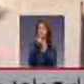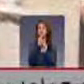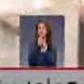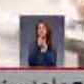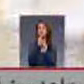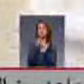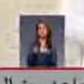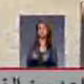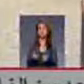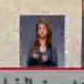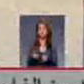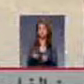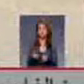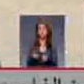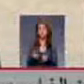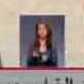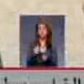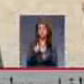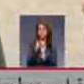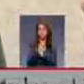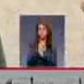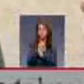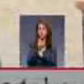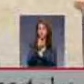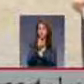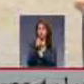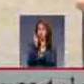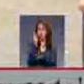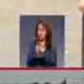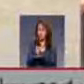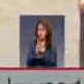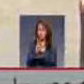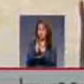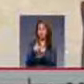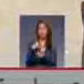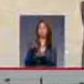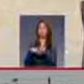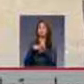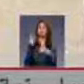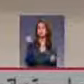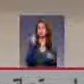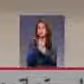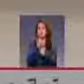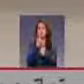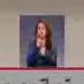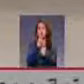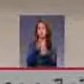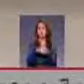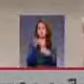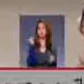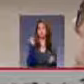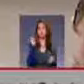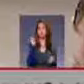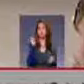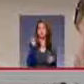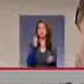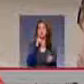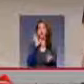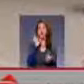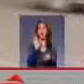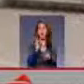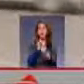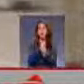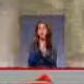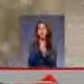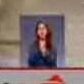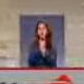مش شغلتي، بس انا بقول ايه مؤقتا لغايه لما ايه؟ لغايه لما تيجي شغلانه مناسبه ليا. الشباب يعني لازم يبقى فيه عمل